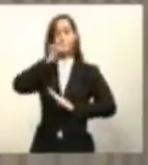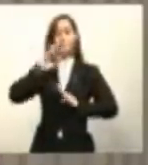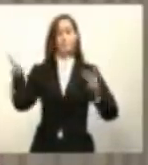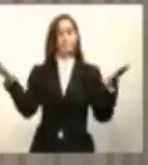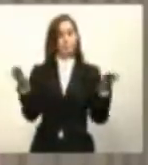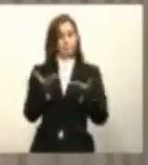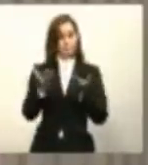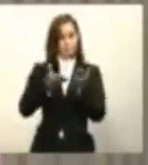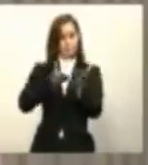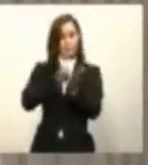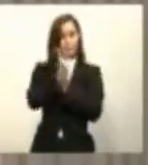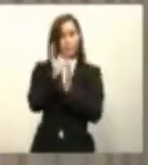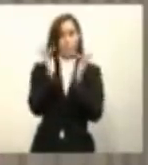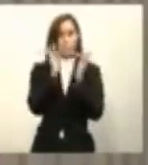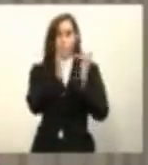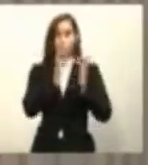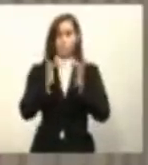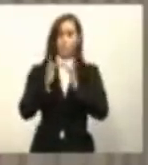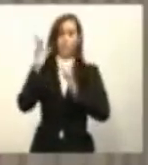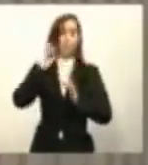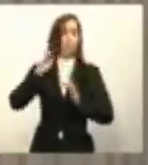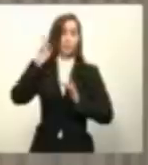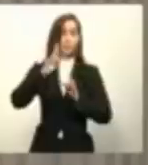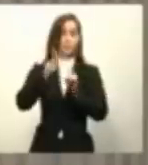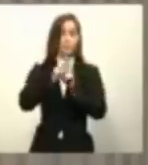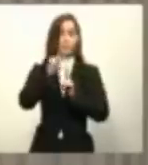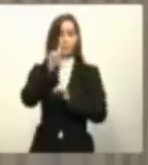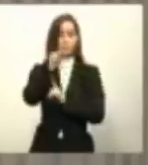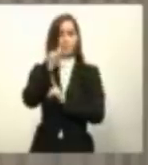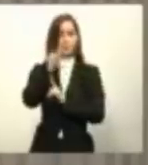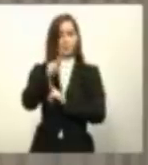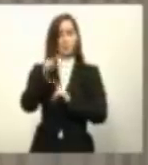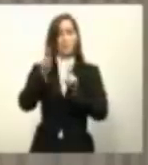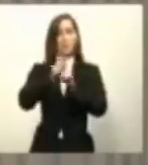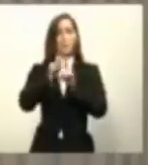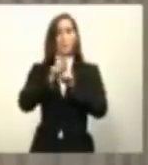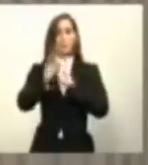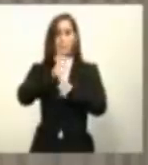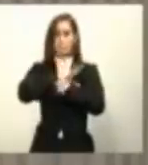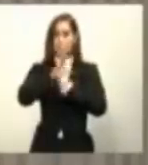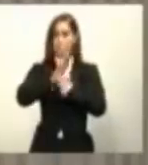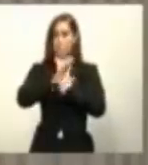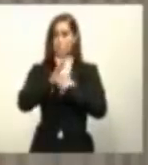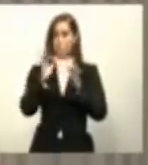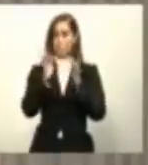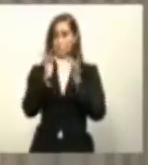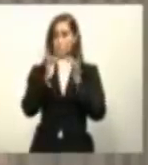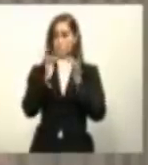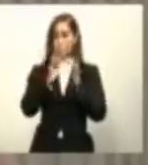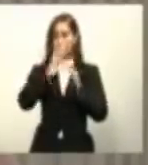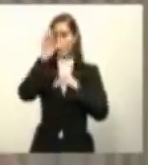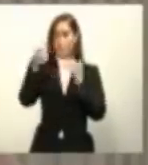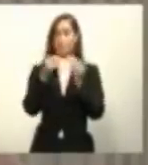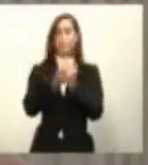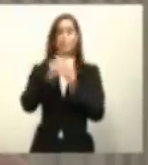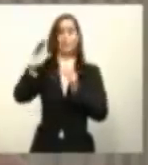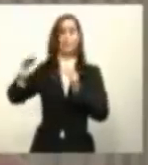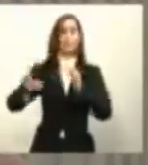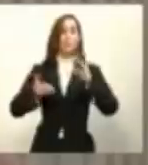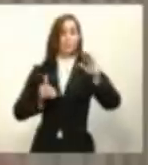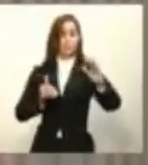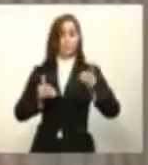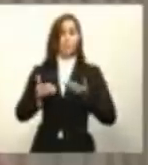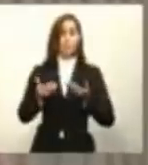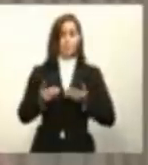besoin venir nan pays Saint-Domingue pour capable vinn accoucher. Troisième point et qui te signé dans accord ça li